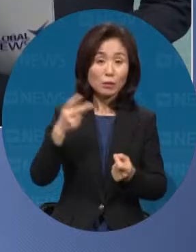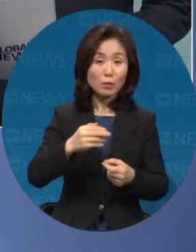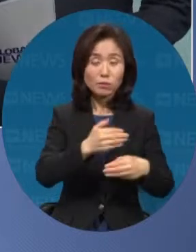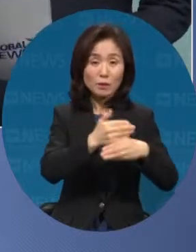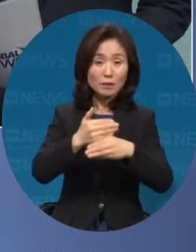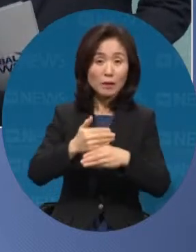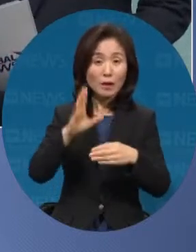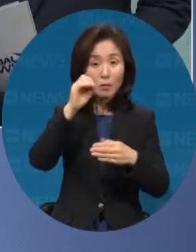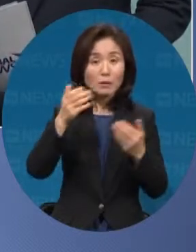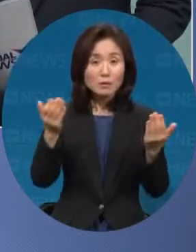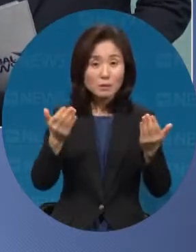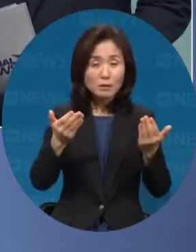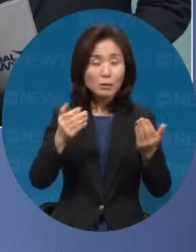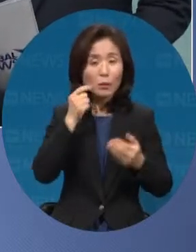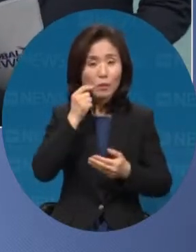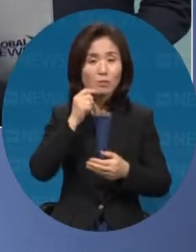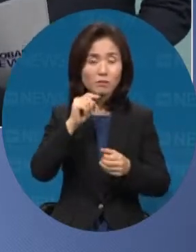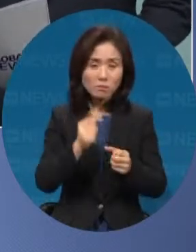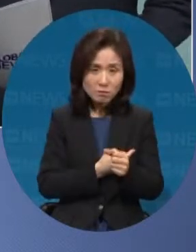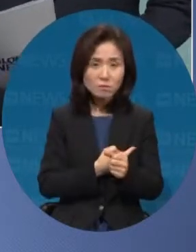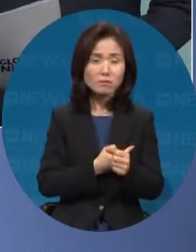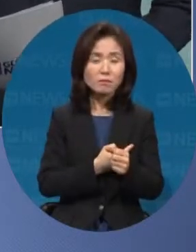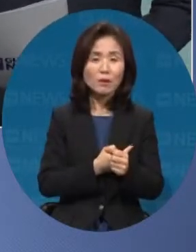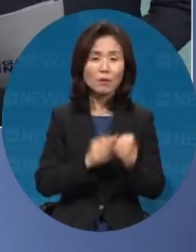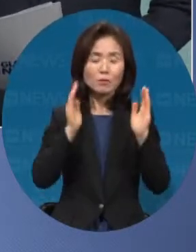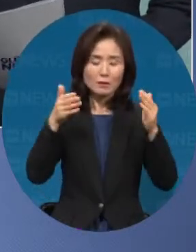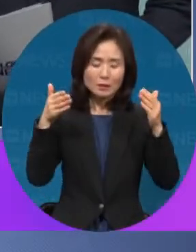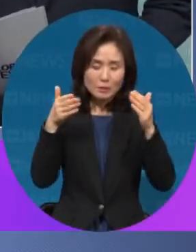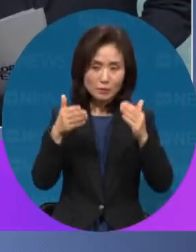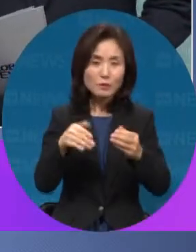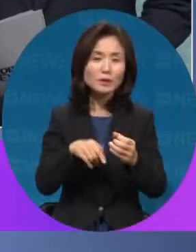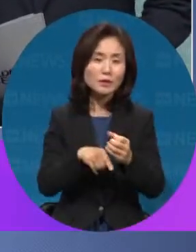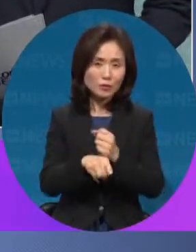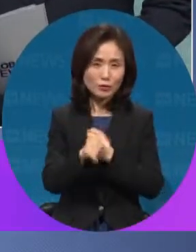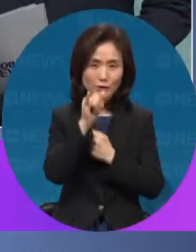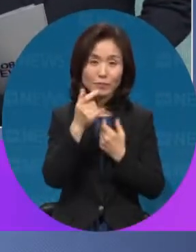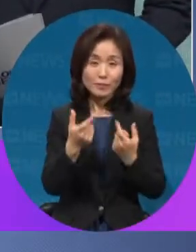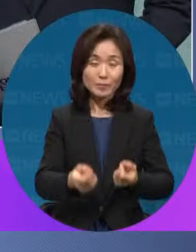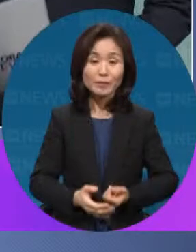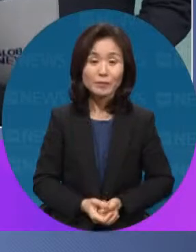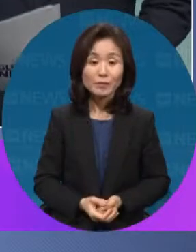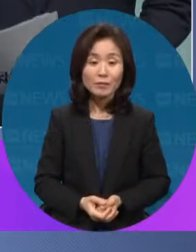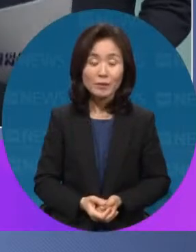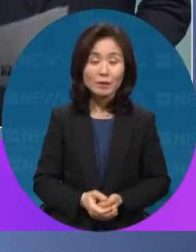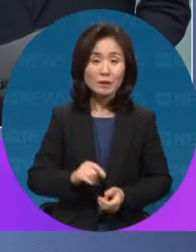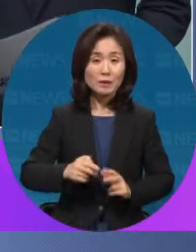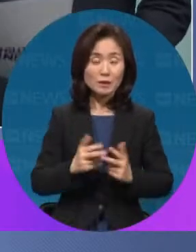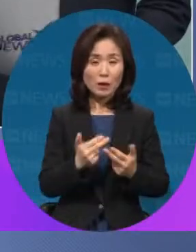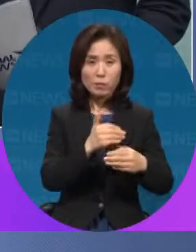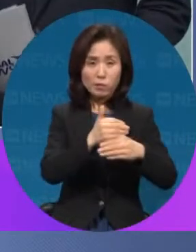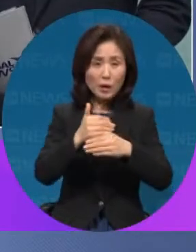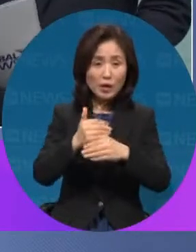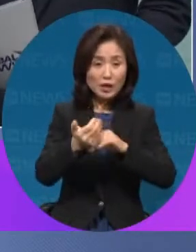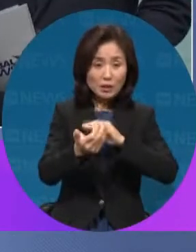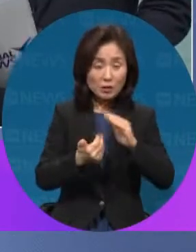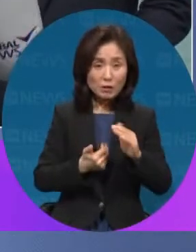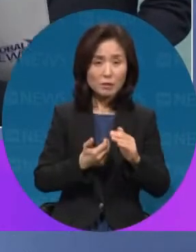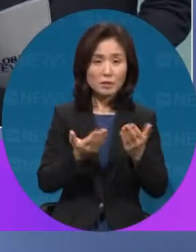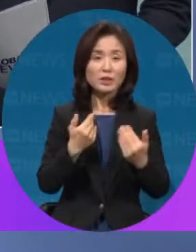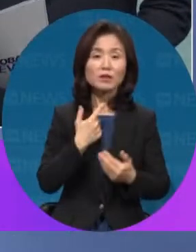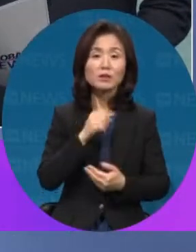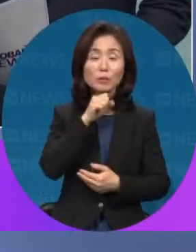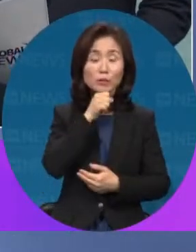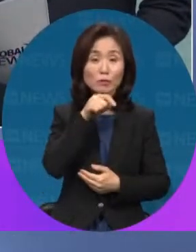사회생활에 또 줄면서 공부에 더 집중할 수 있게 된것도 이유로 꼽혔습니다 2 자신이 봉수 유치 이전에 받은